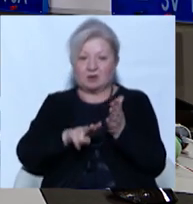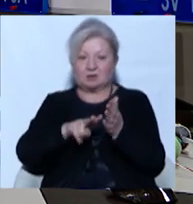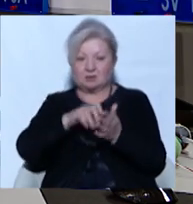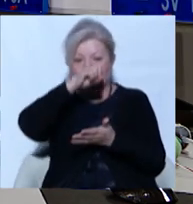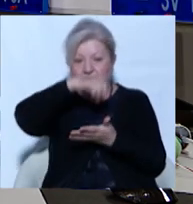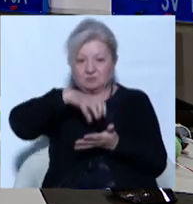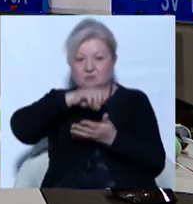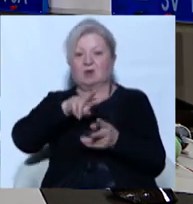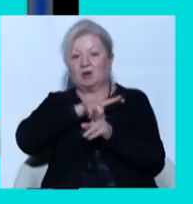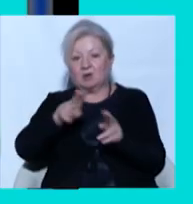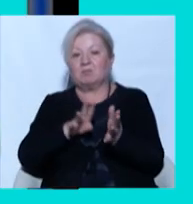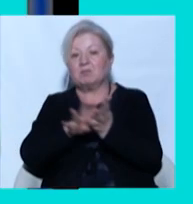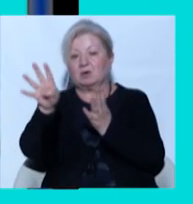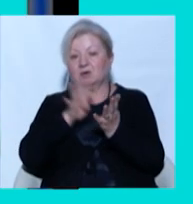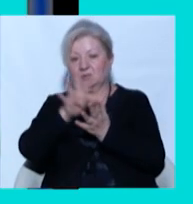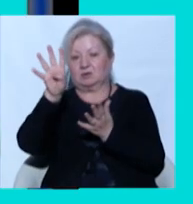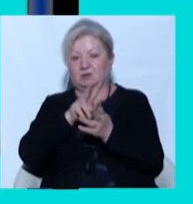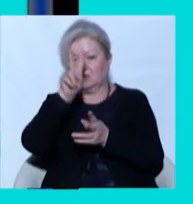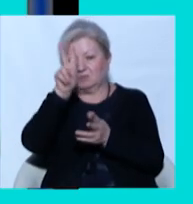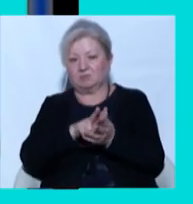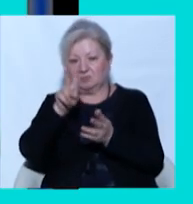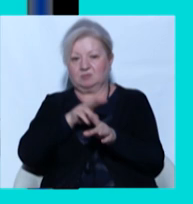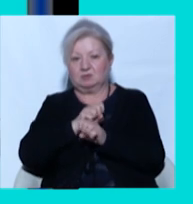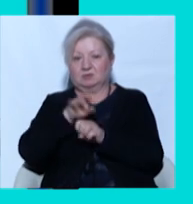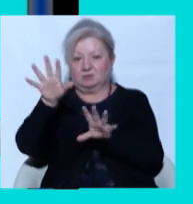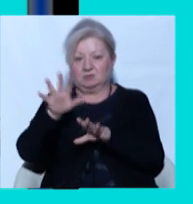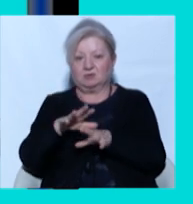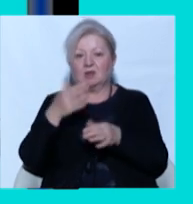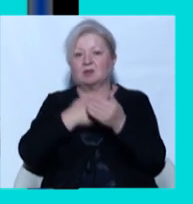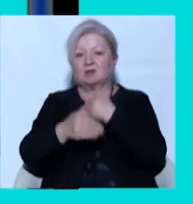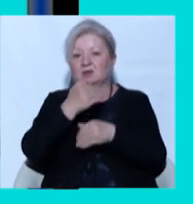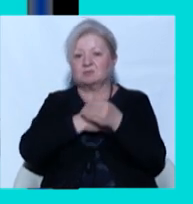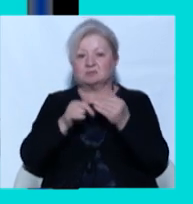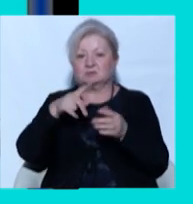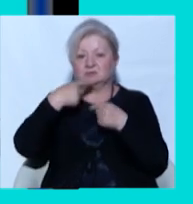როდესაც პარალელური სხივების კონა ეცემა, ასევე პარალელურად აირეკლებიან.